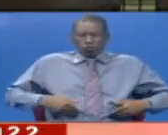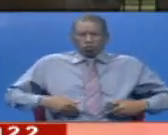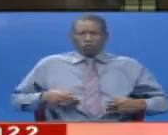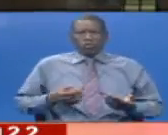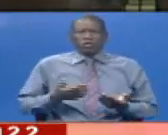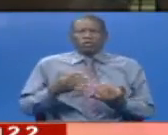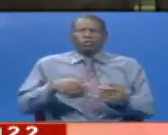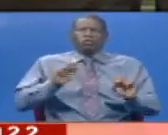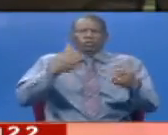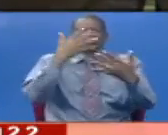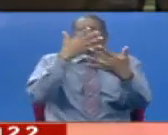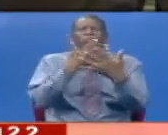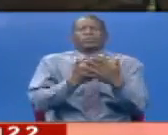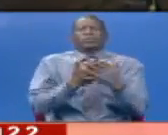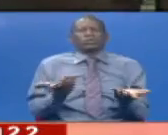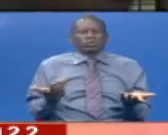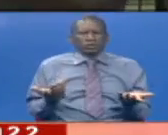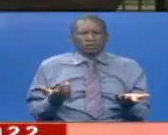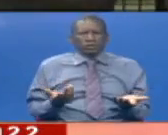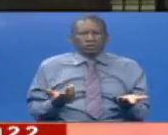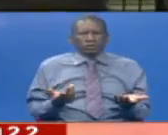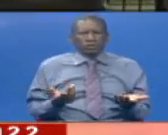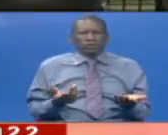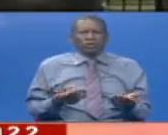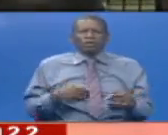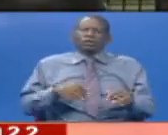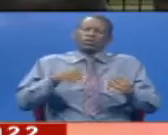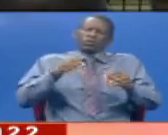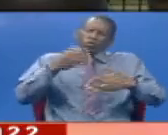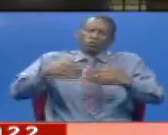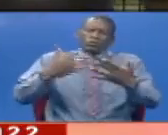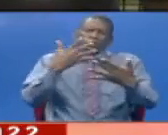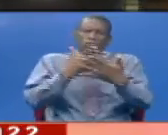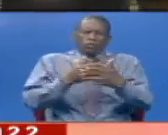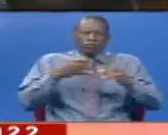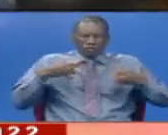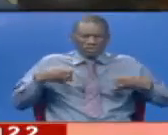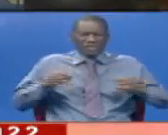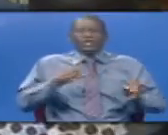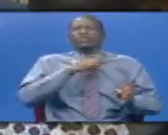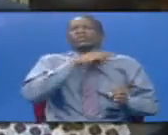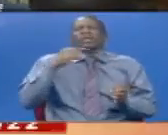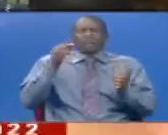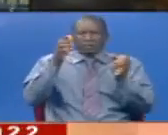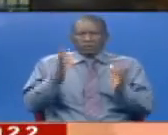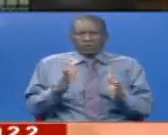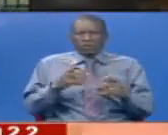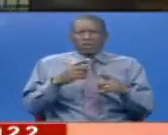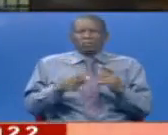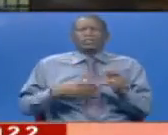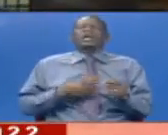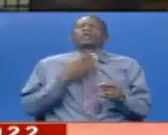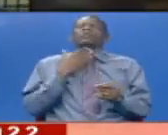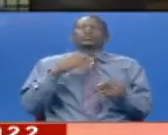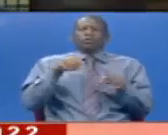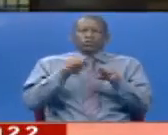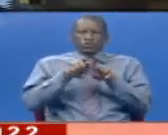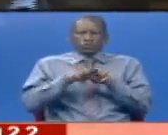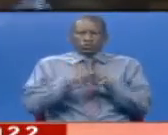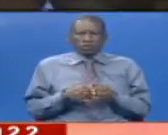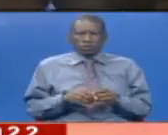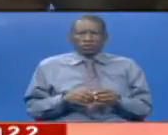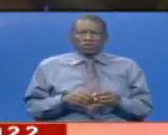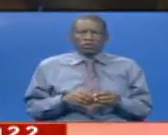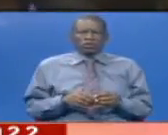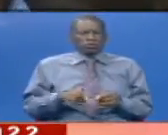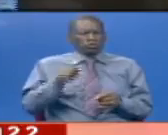wanaelekea kufungwa jera kwa jaribio la kuua. Lakini ningependa pia